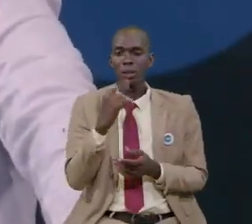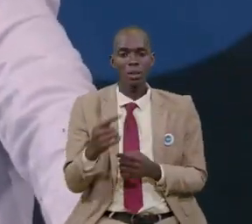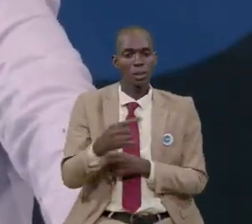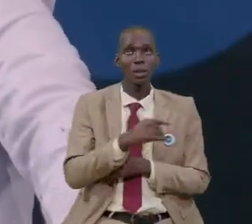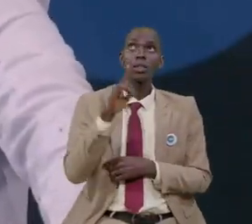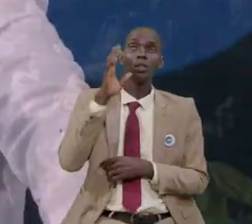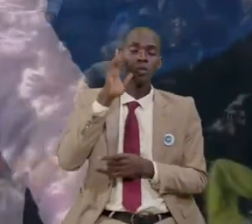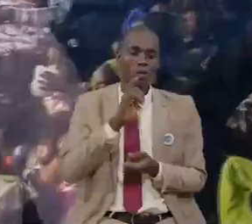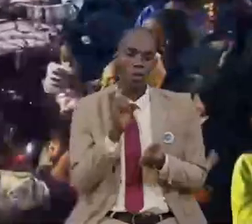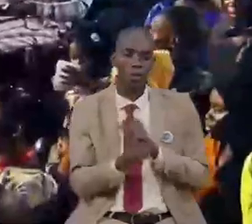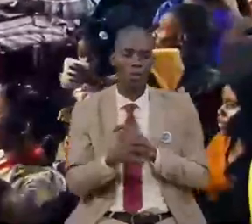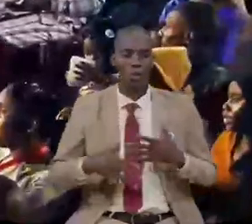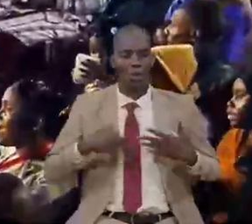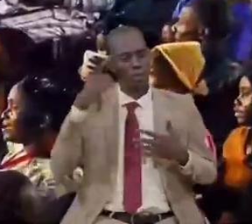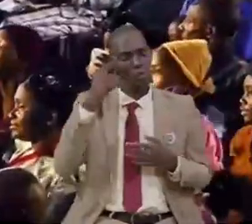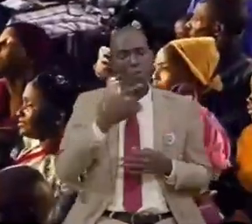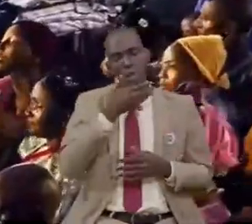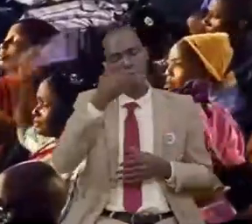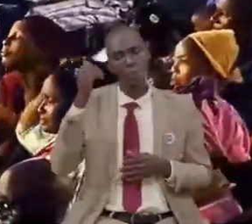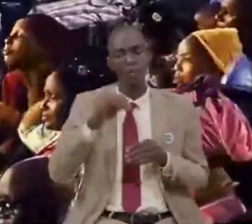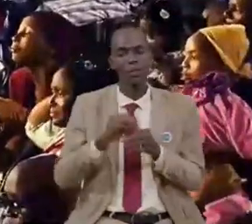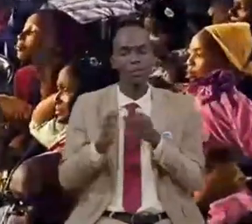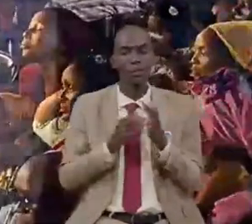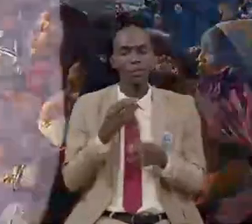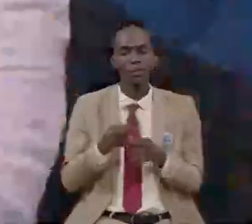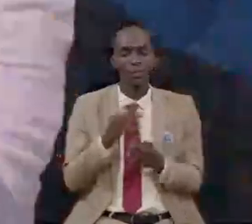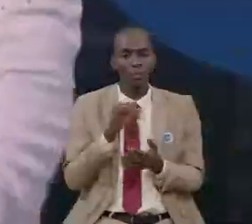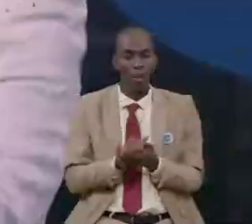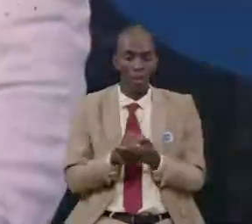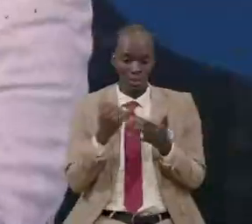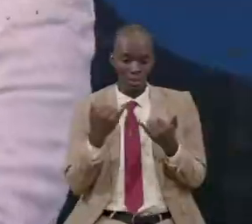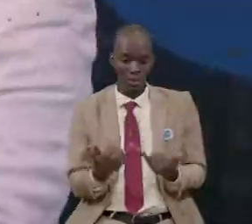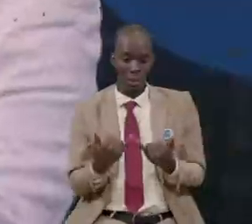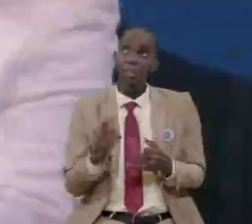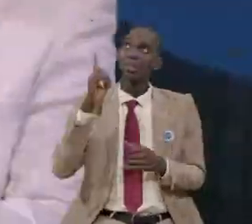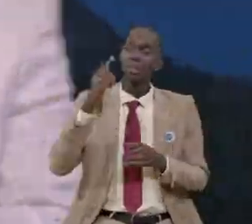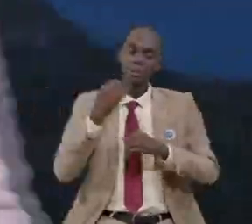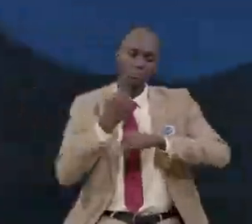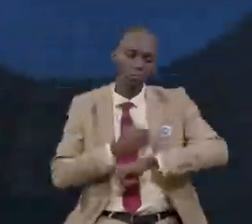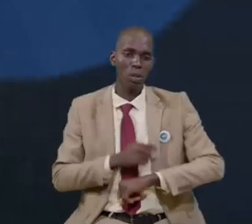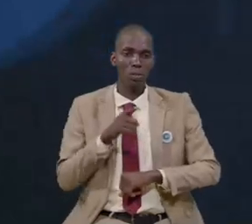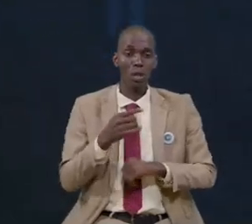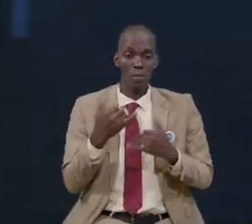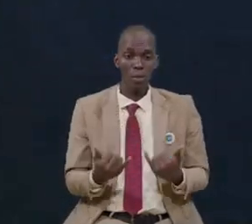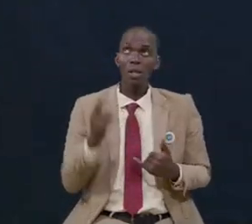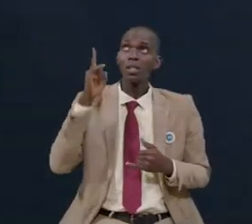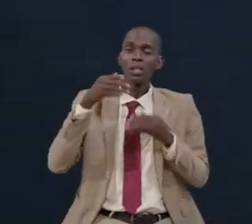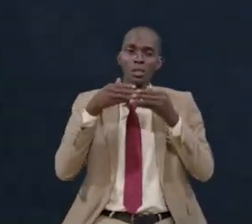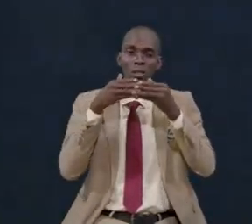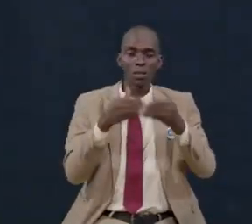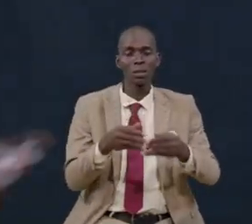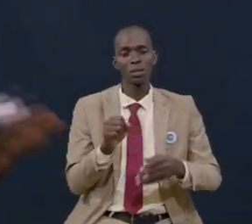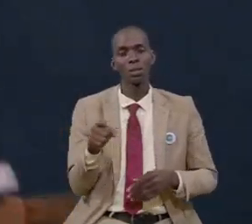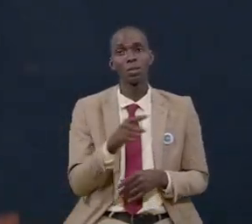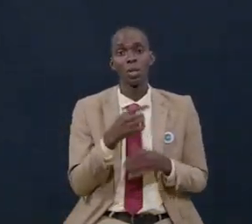transformera votre vie en meilleur. Alors maintenant, il vous dirige. Maintenant, il vous conduit. Maintenant,